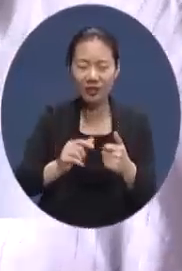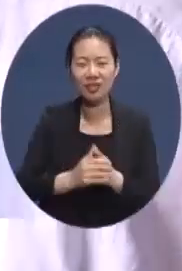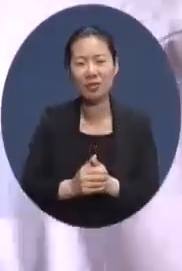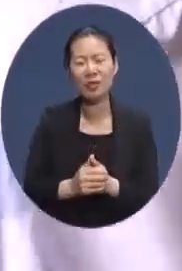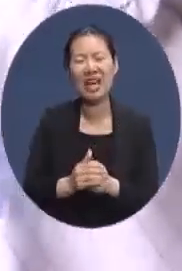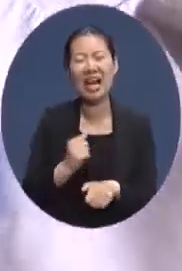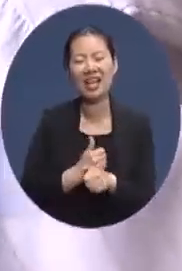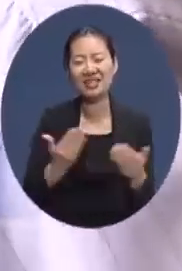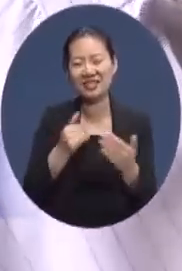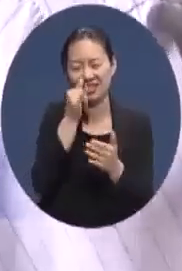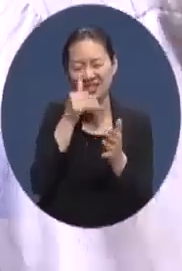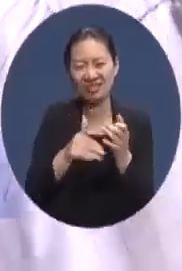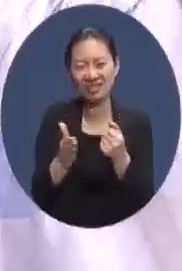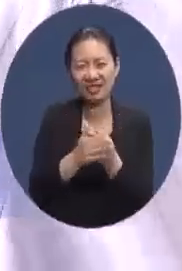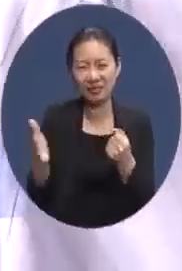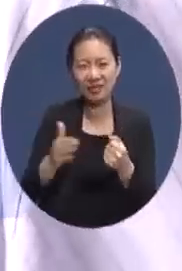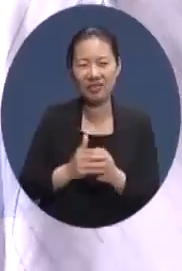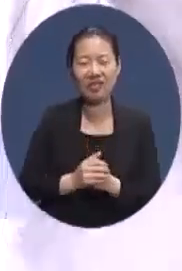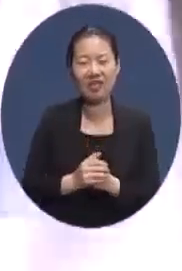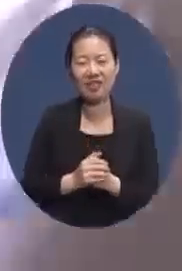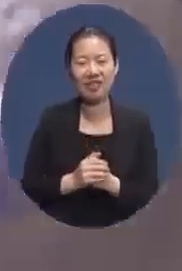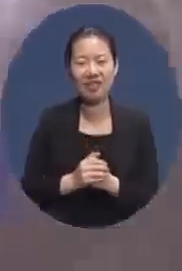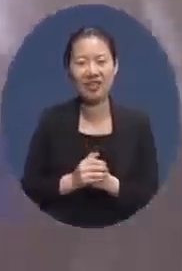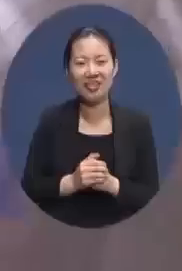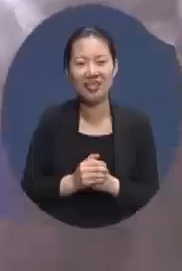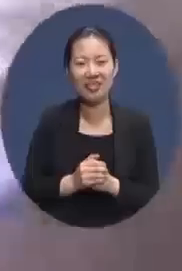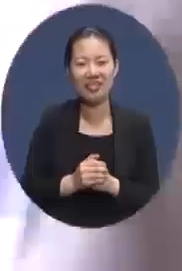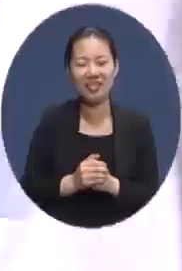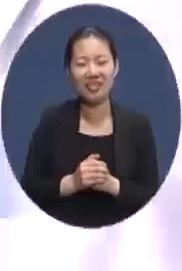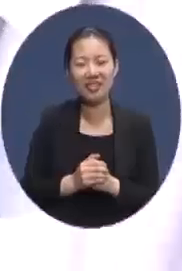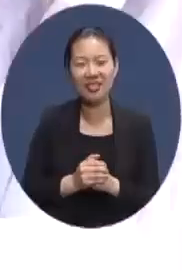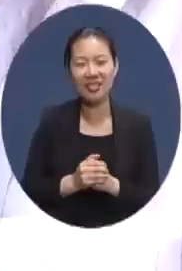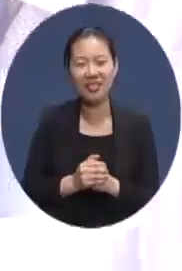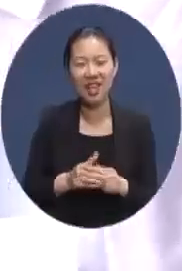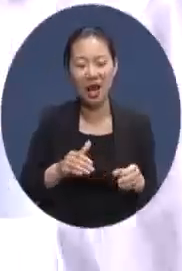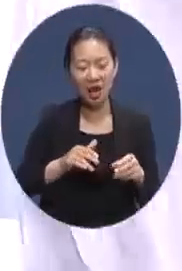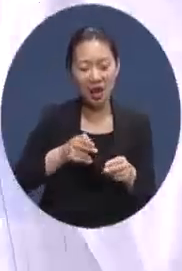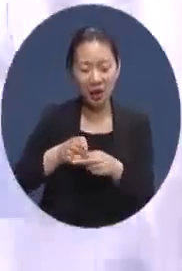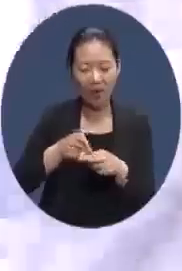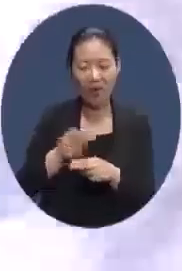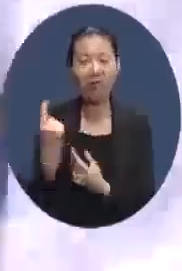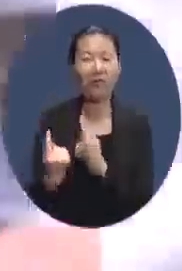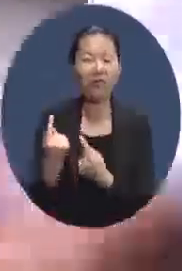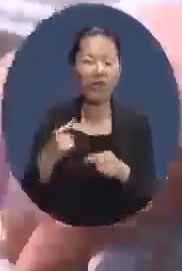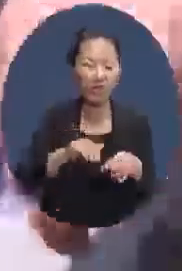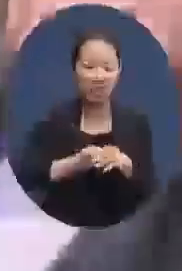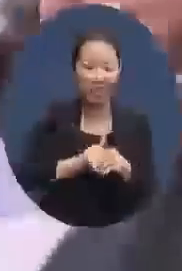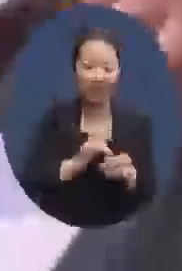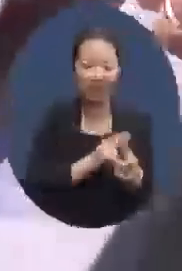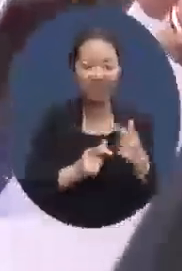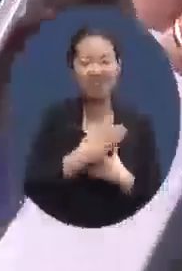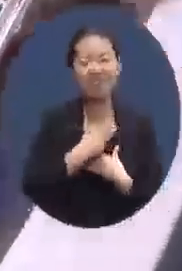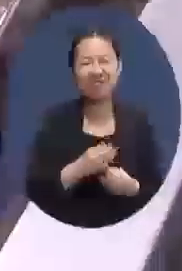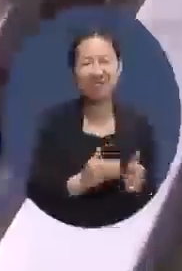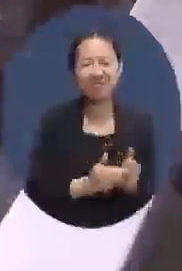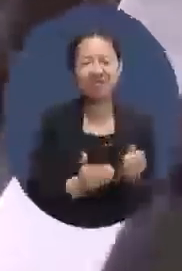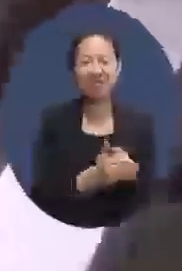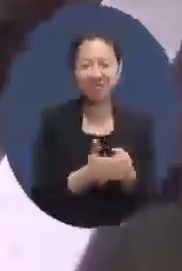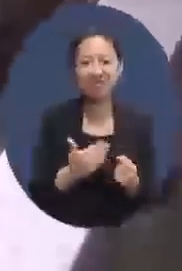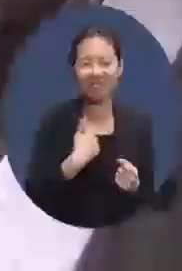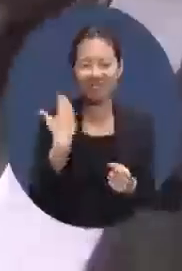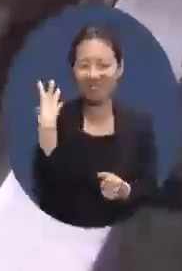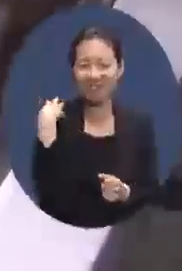그러니까. 설거지는 자주 한 편이고 저는 음식하는 것보다는 설거지가 훨씬 편해가지고 설거지를 그냥 많이 하는